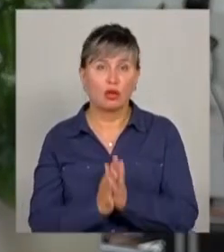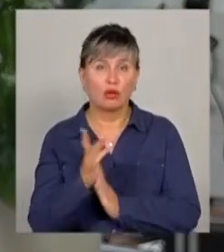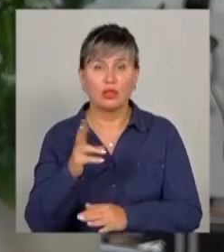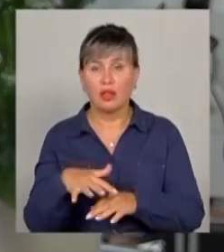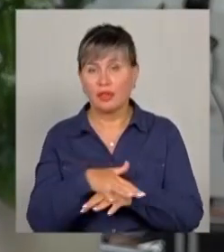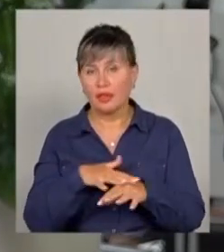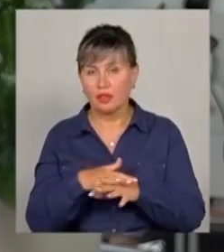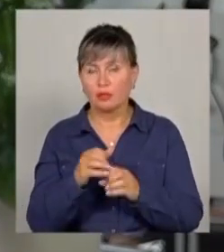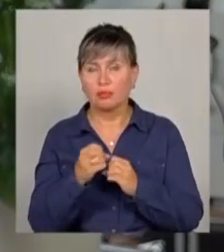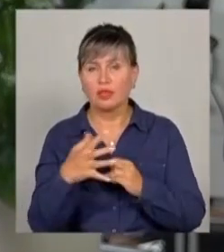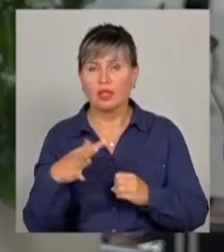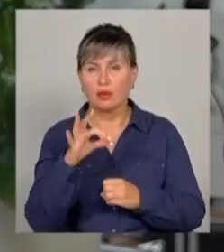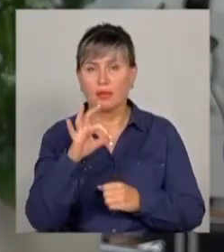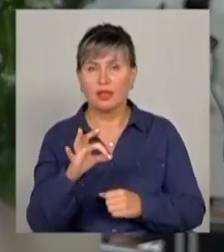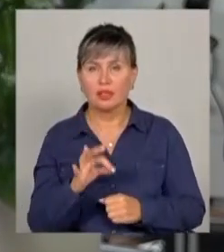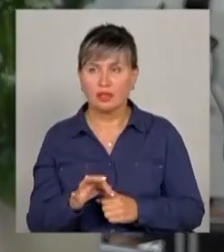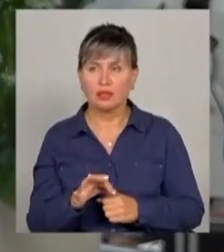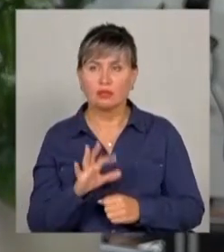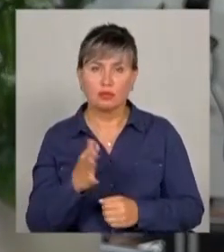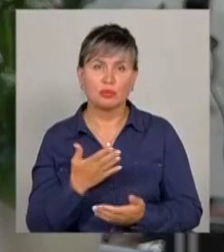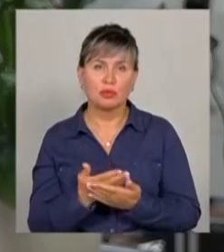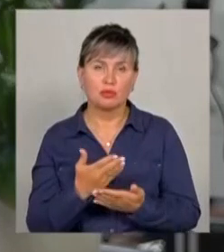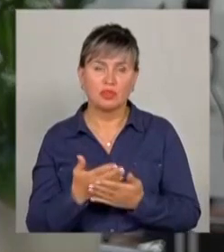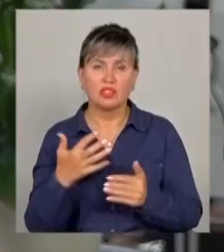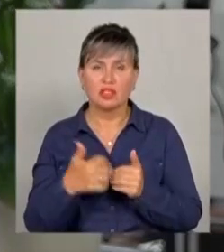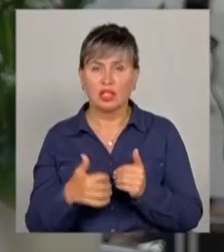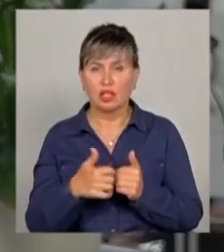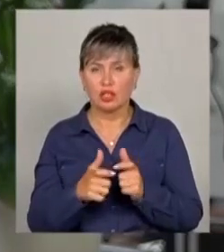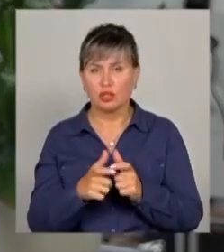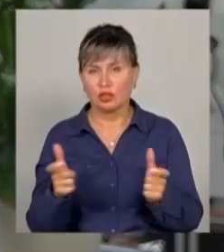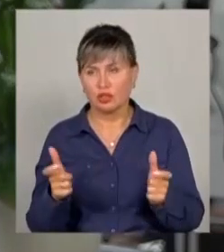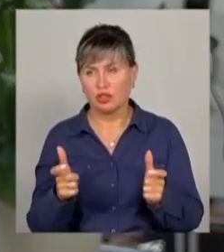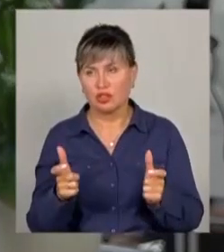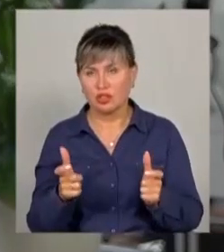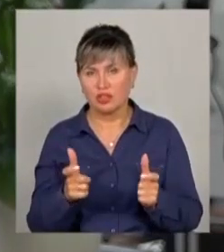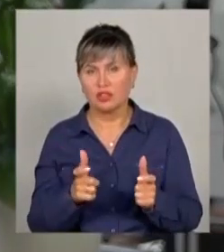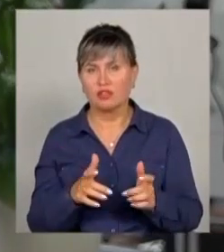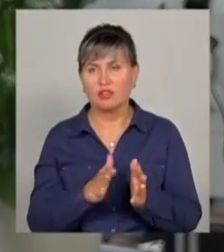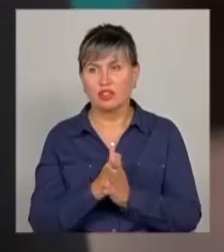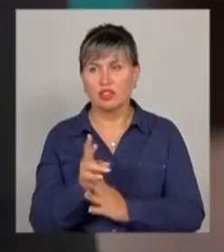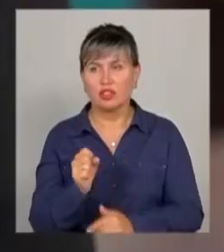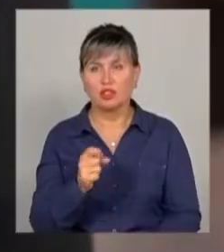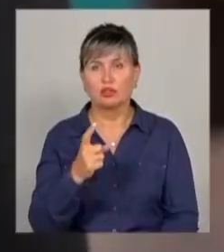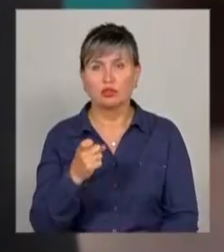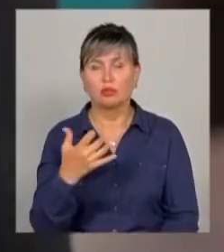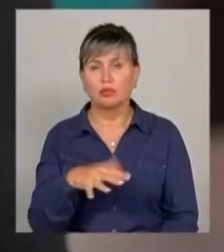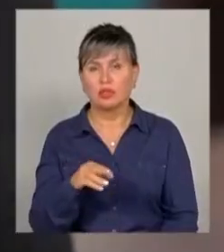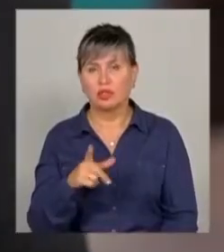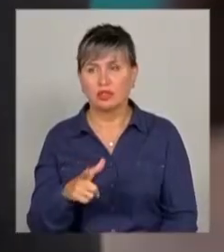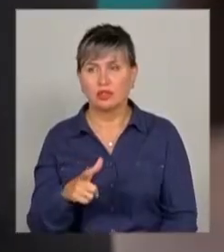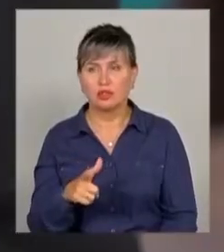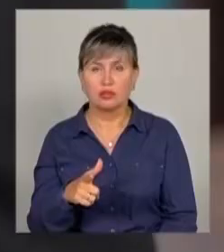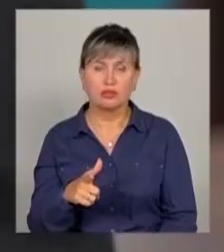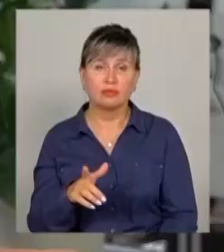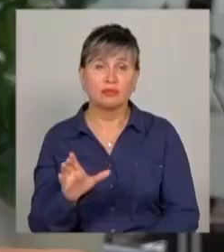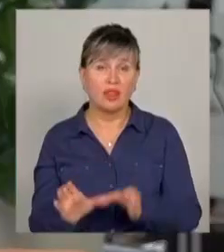это 15%, отразится примерно, средний чек вырастет у населения на 150 тенге. По